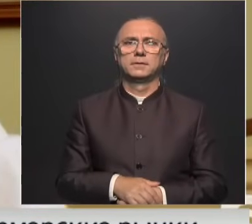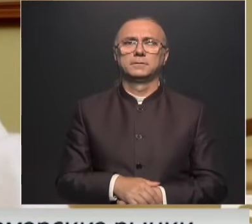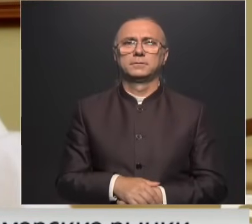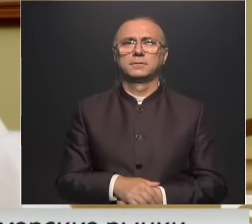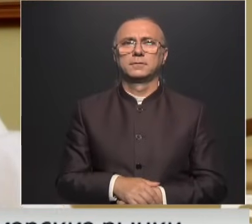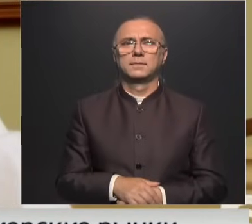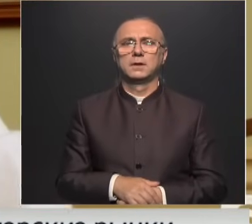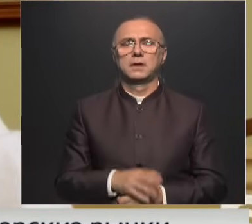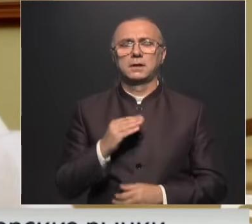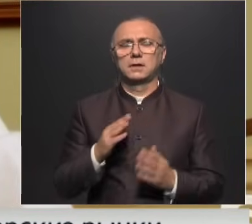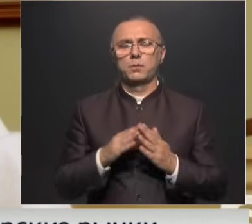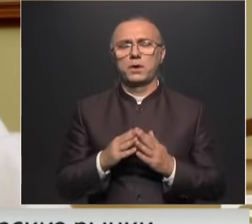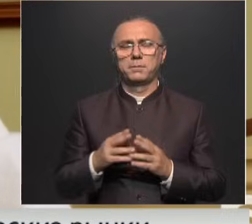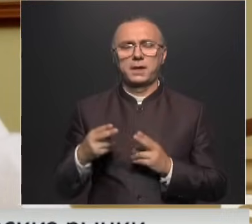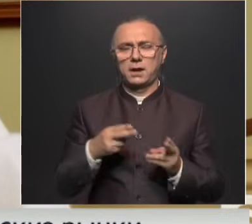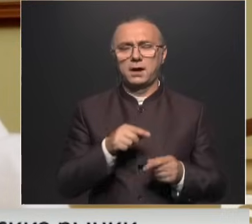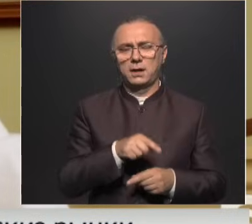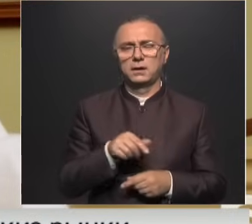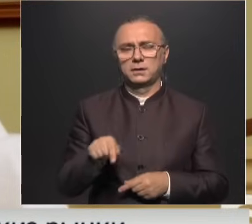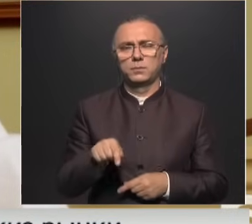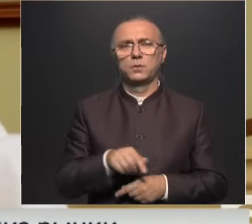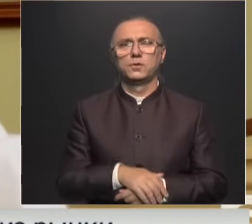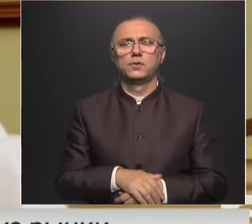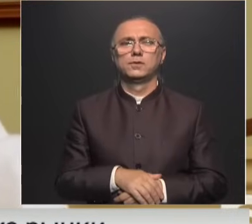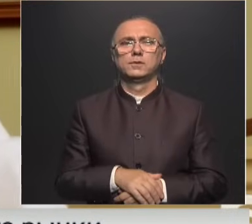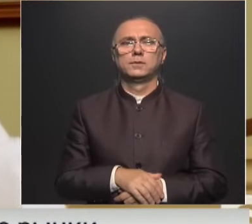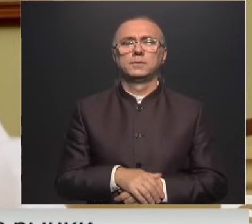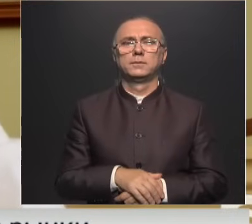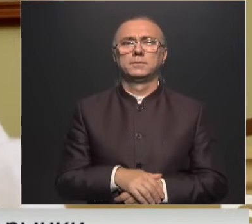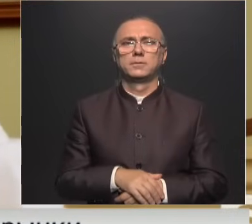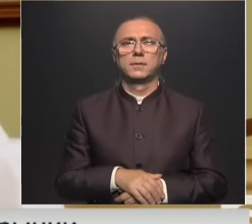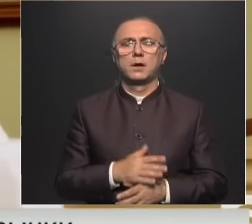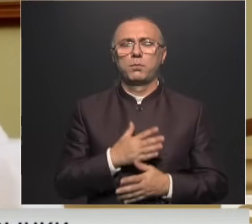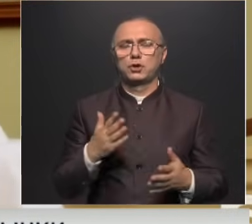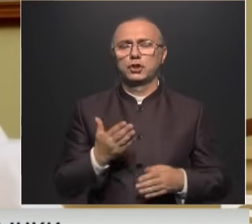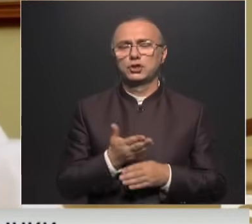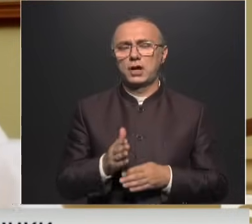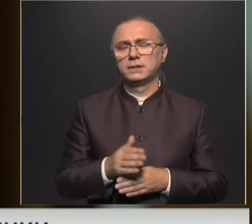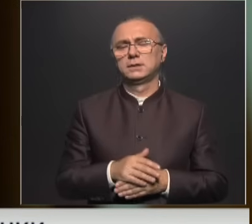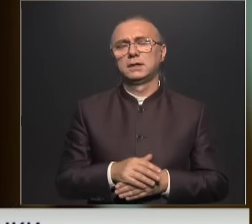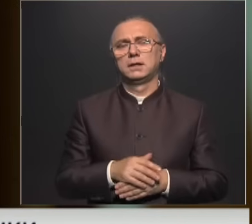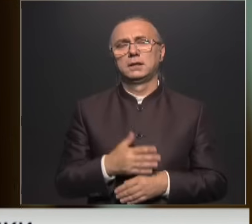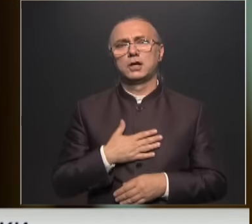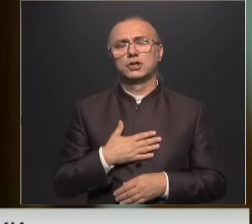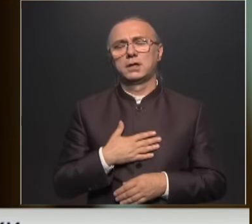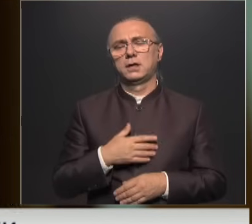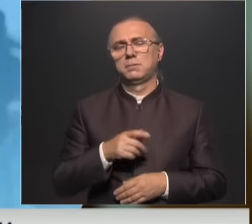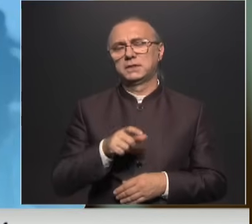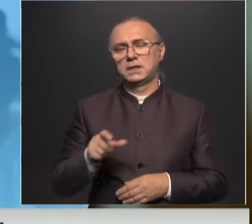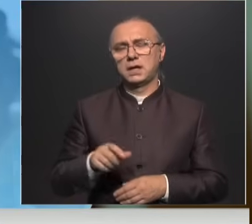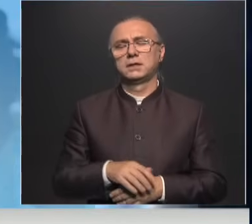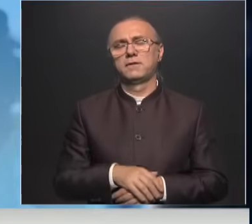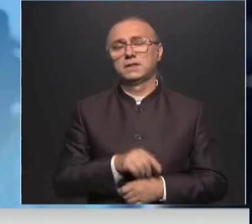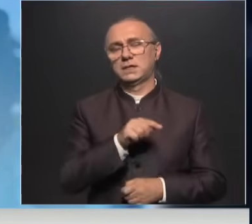Горловку. Надо сказать, что большая часть наших пациентов на протезирование из Донецкой Народной Республики, из этого